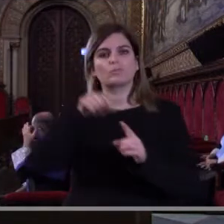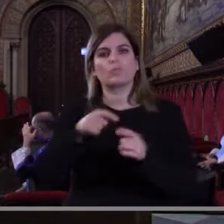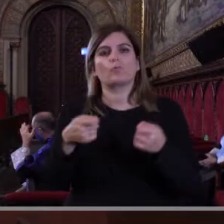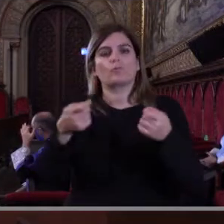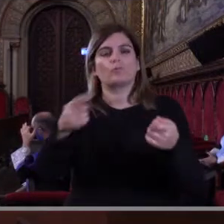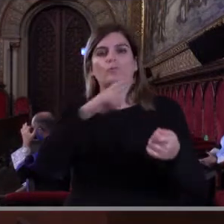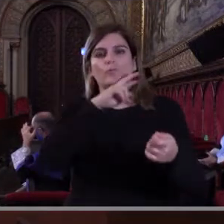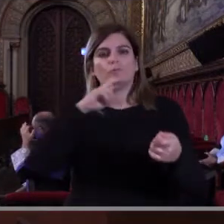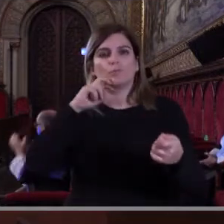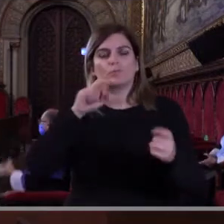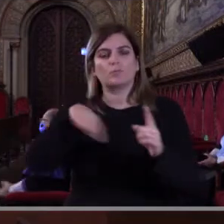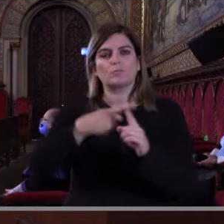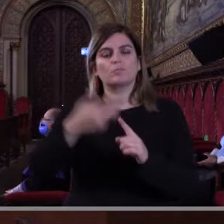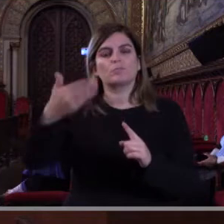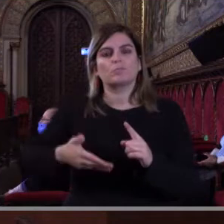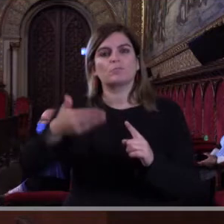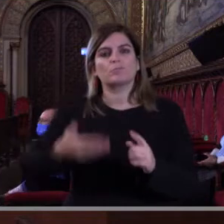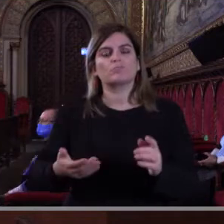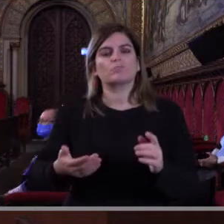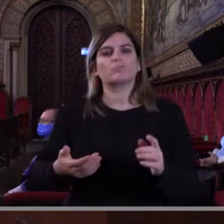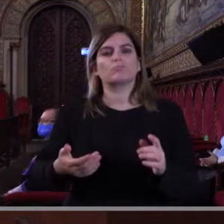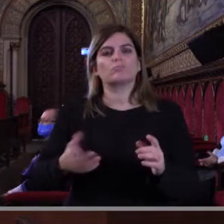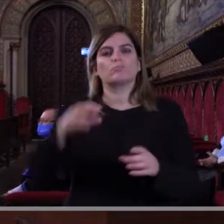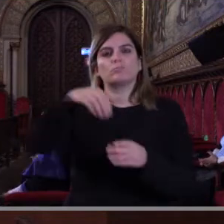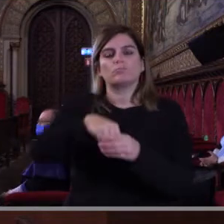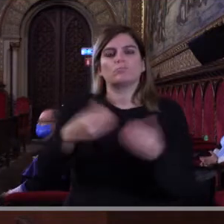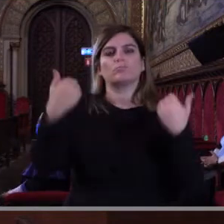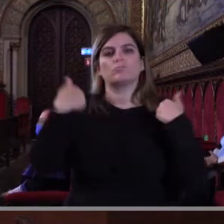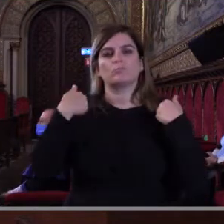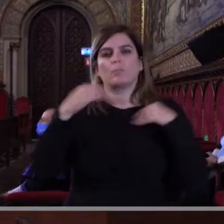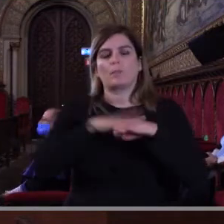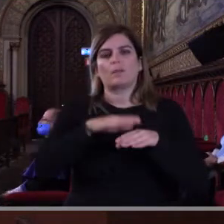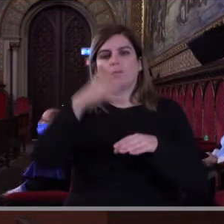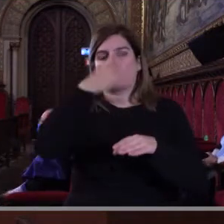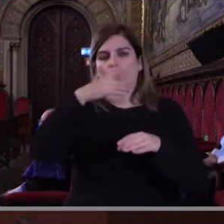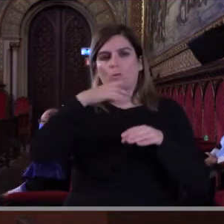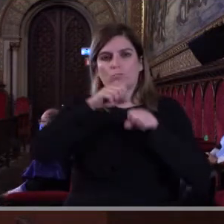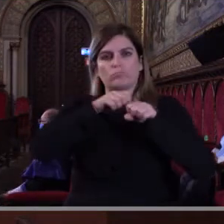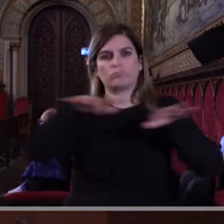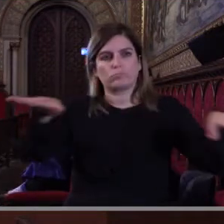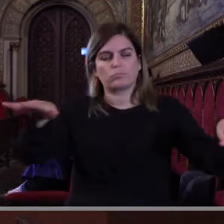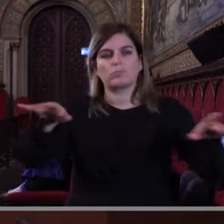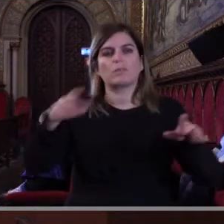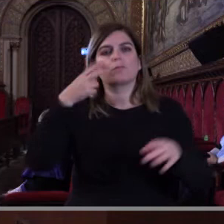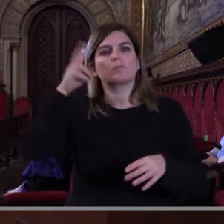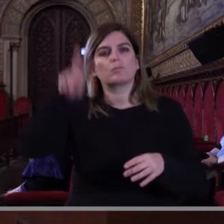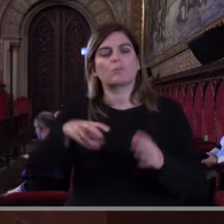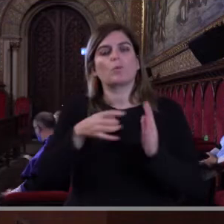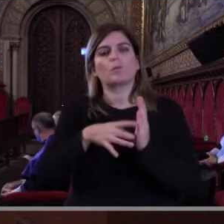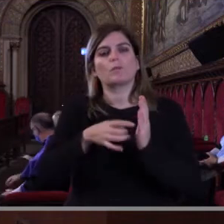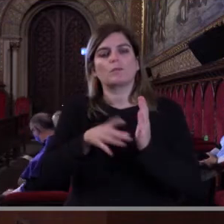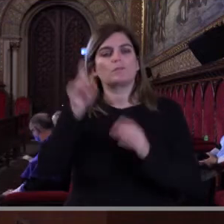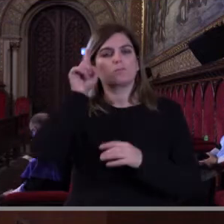valor la importància central de l'activitat docent en la transmissió del coneixement, promoure i reconèixer l'excel·lència docent